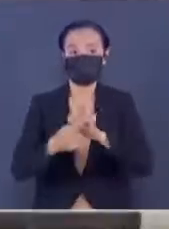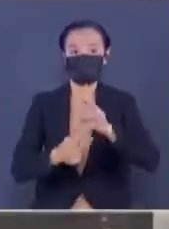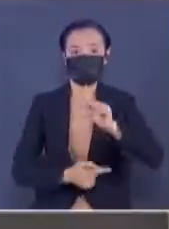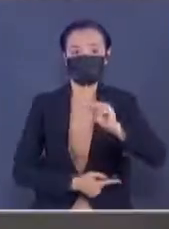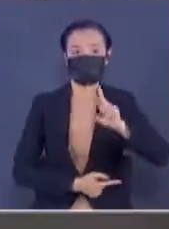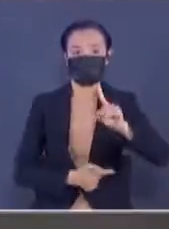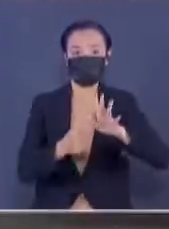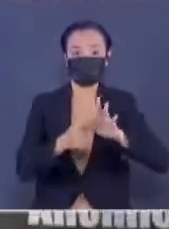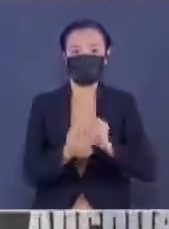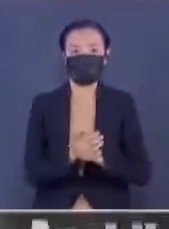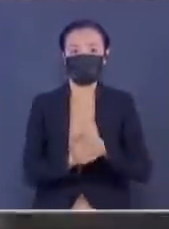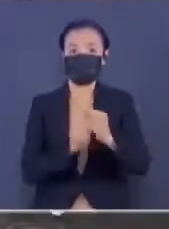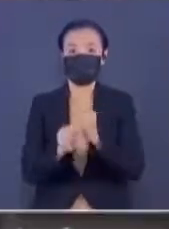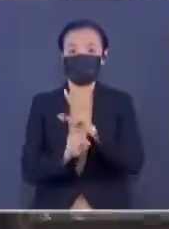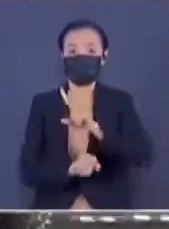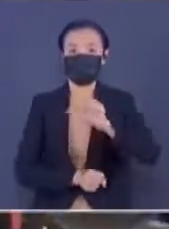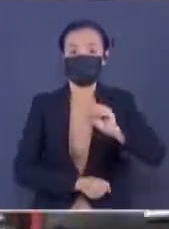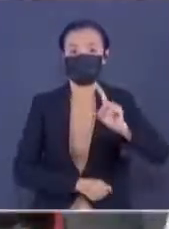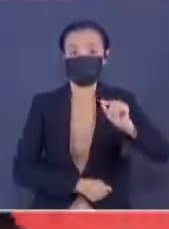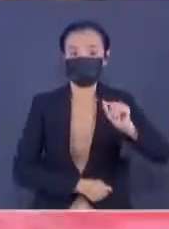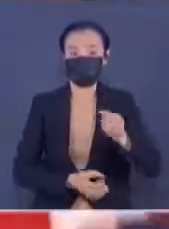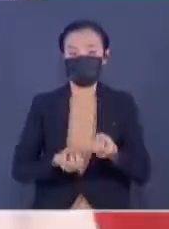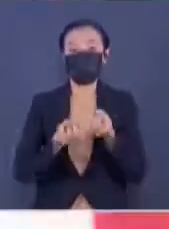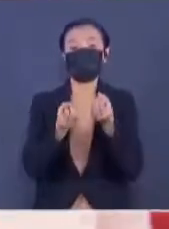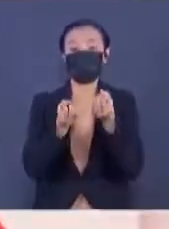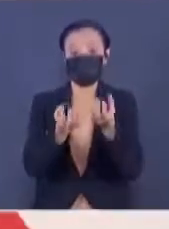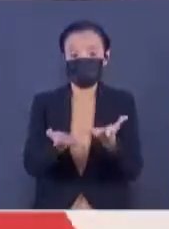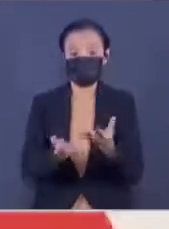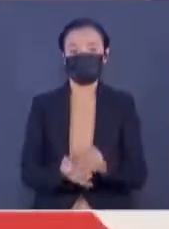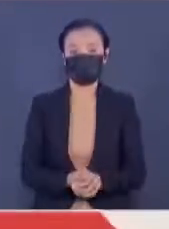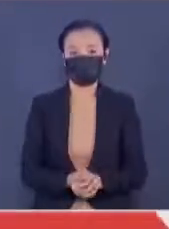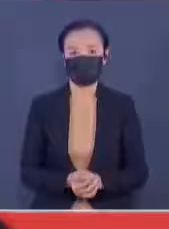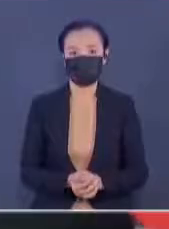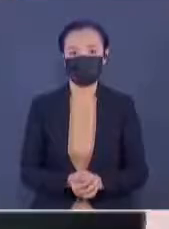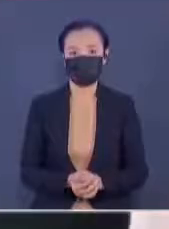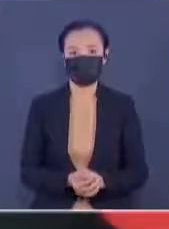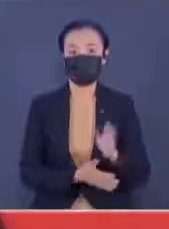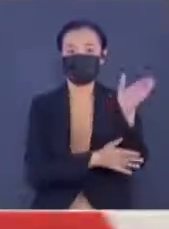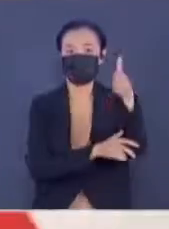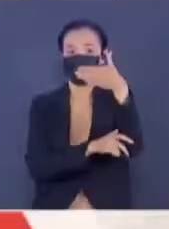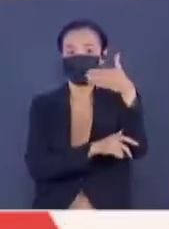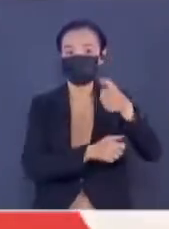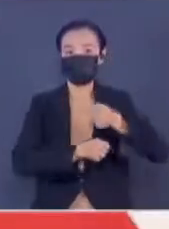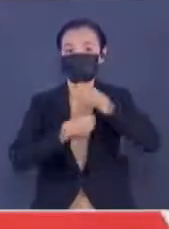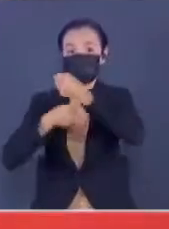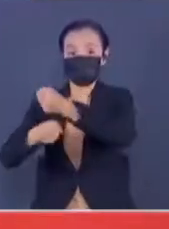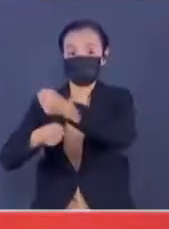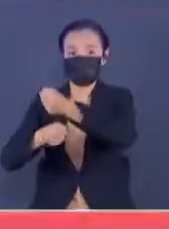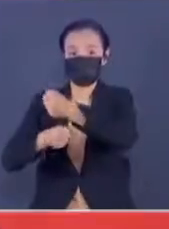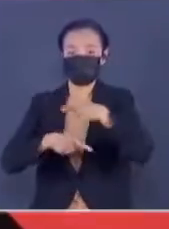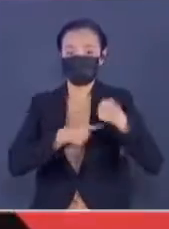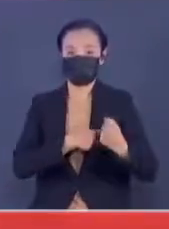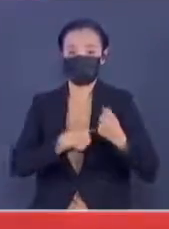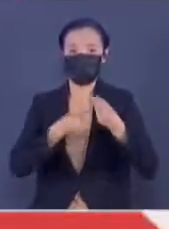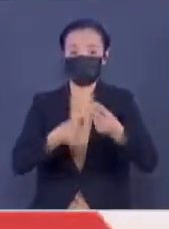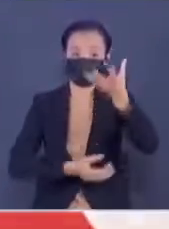มิสยูนิเวิร์สไทยแลนด์2020ก็ได้ไปส่งที่สนามบินนะคะแล้วก็ได้ส่งต่อธงชาติไทยเพื่อเป็นกำลังใจให้เธอไปคว้